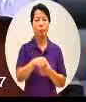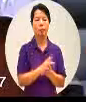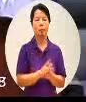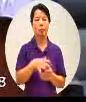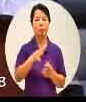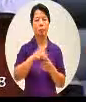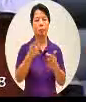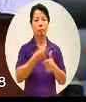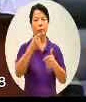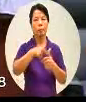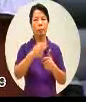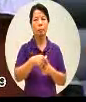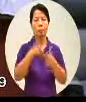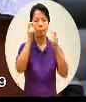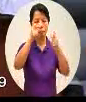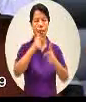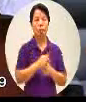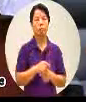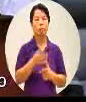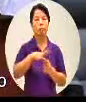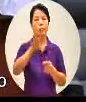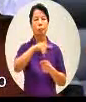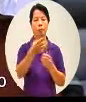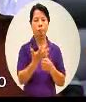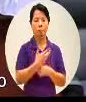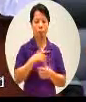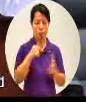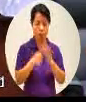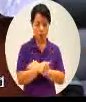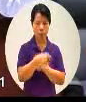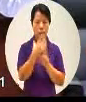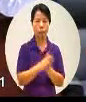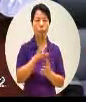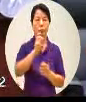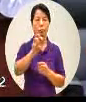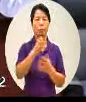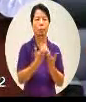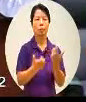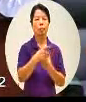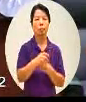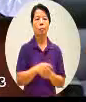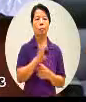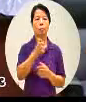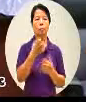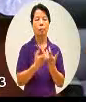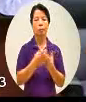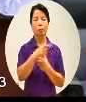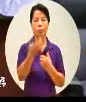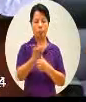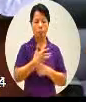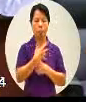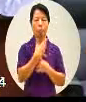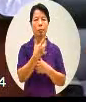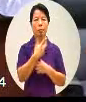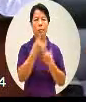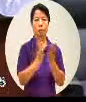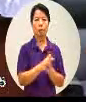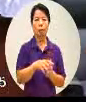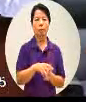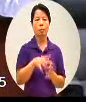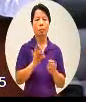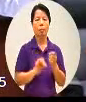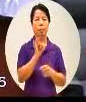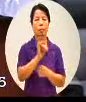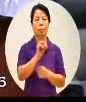填五级，填五级伊我三十分哦。我刚才那个四十分、三十分都满分，他给我等于我是一百